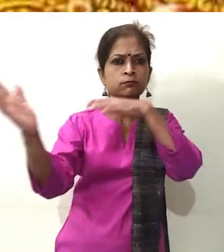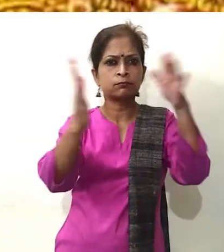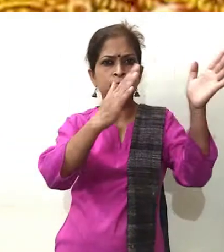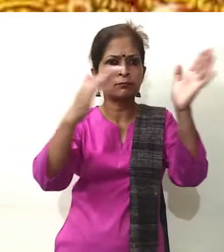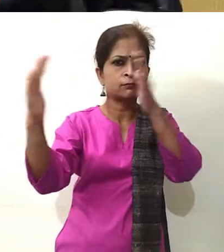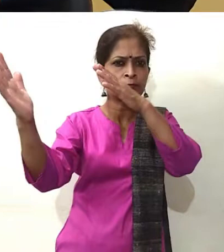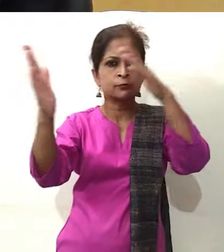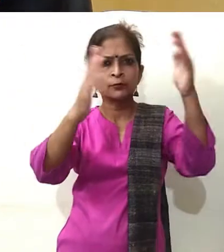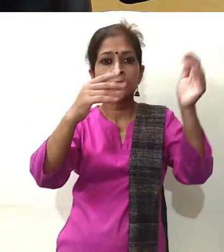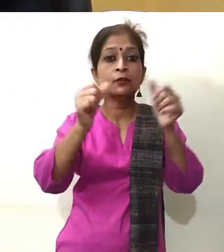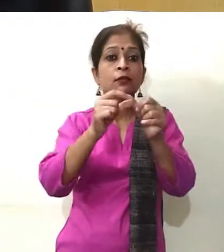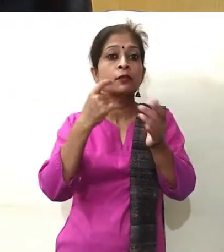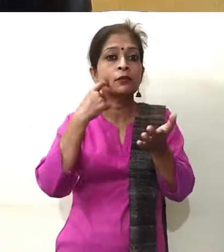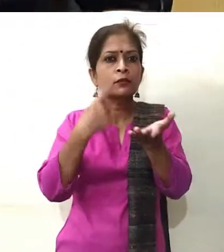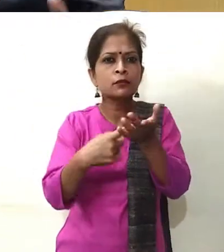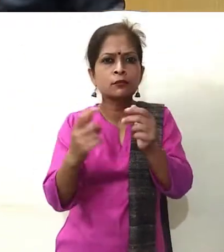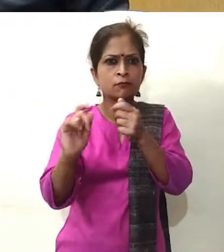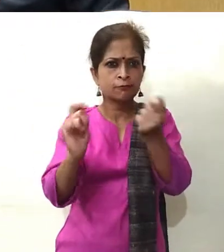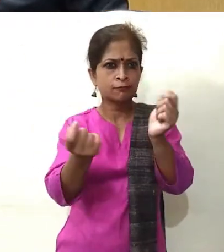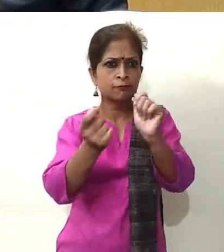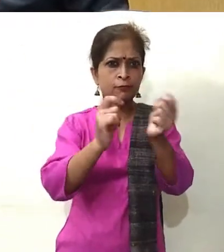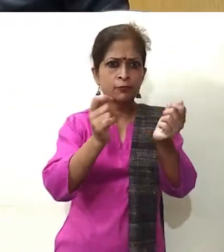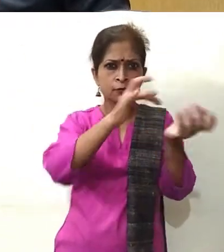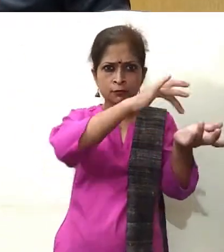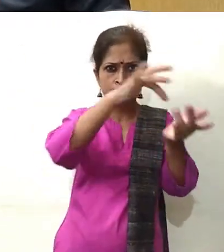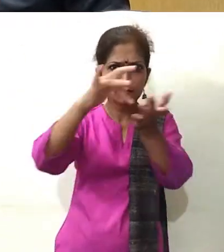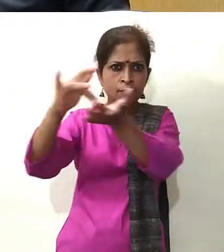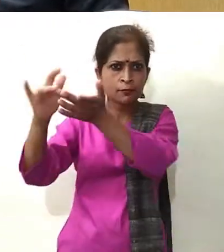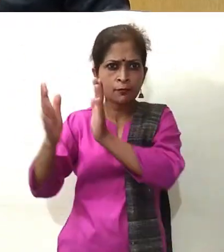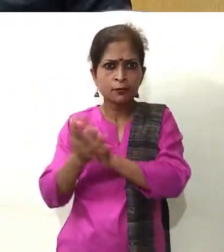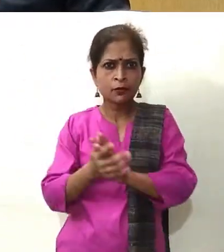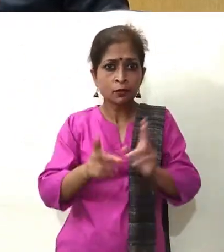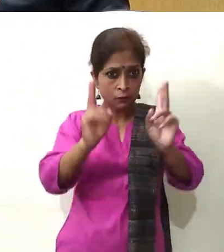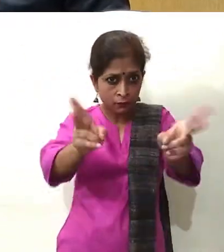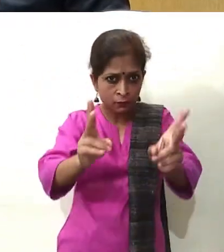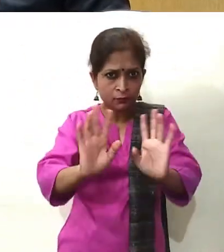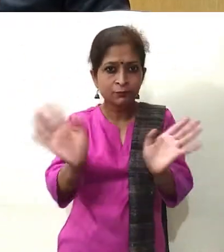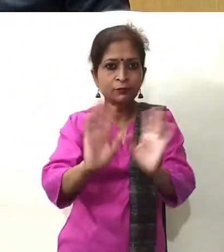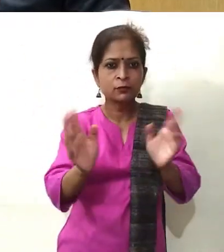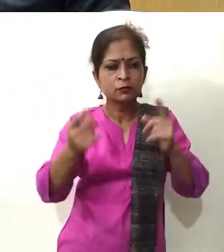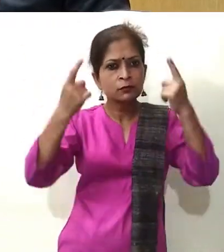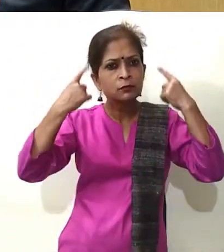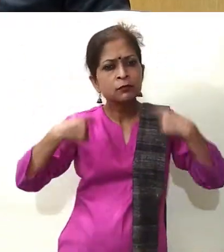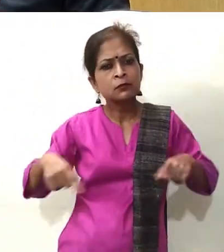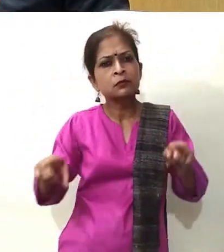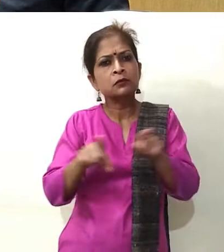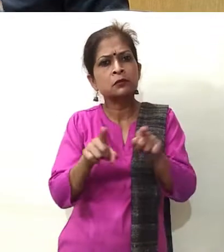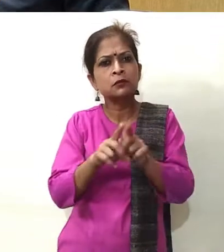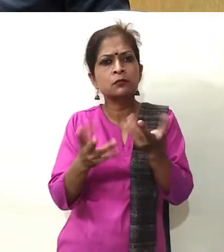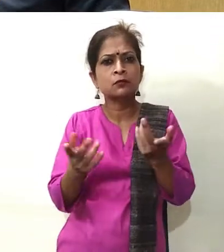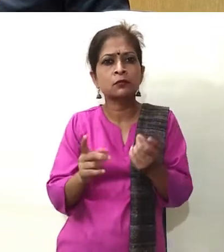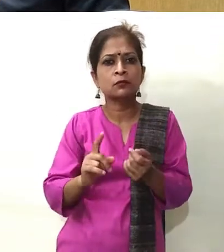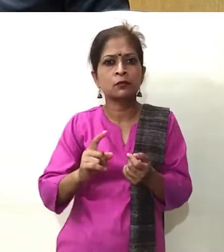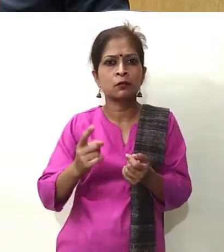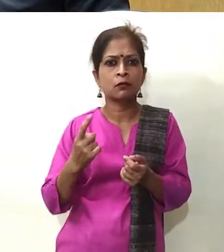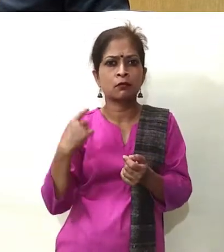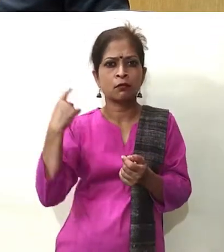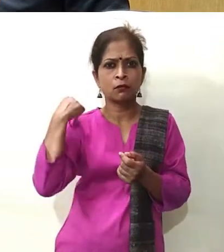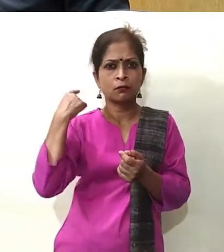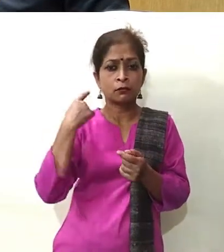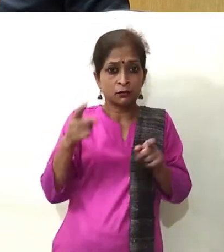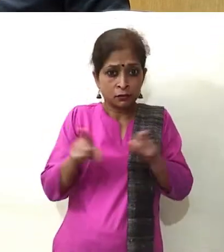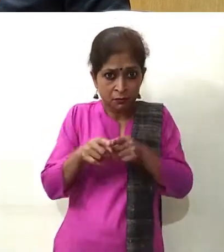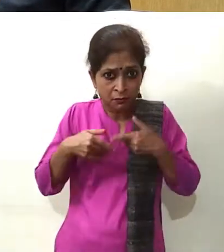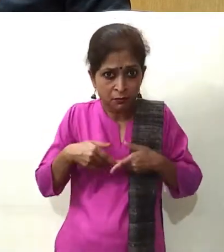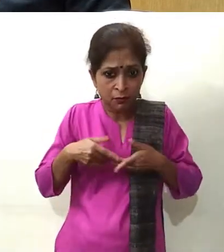परिवर्तनशील होता है ना, यहाँ है वहां है, और अस्थिर होता है, वैसे ये शरीर भी अस्थिर है ना। कल जैसा था आज नहीं है, कल वैसा नहीं